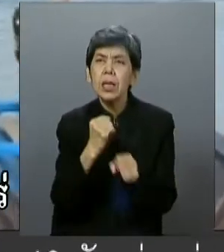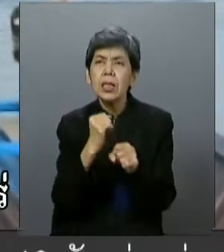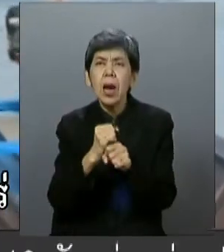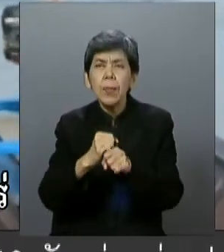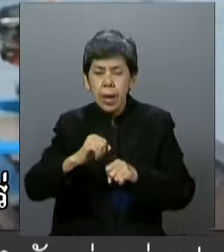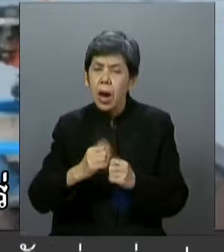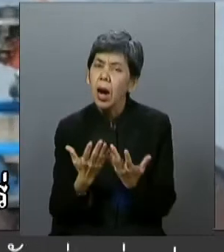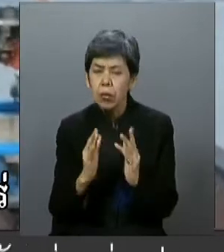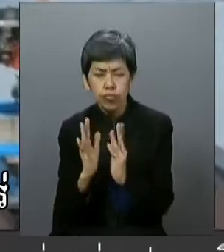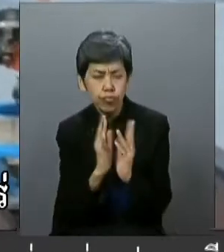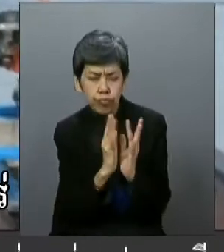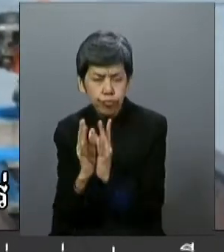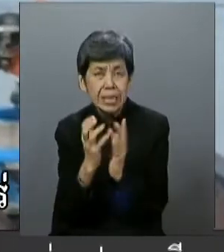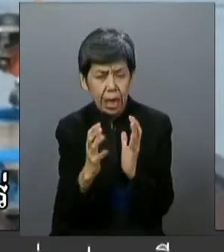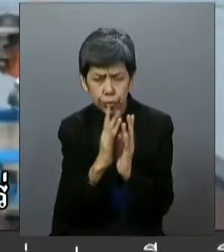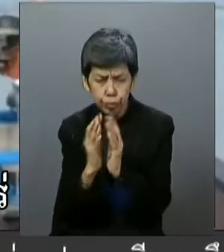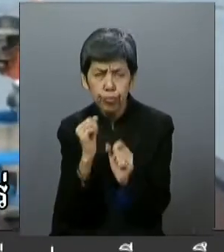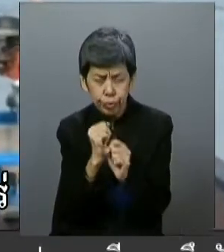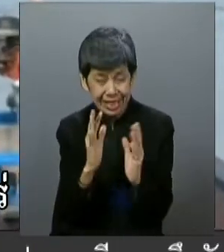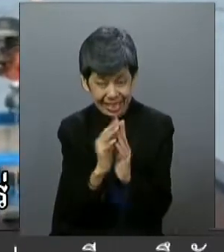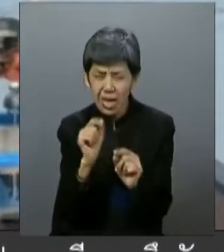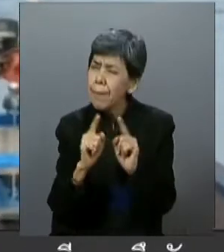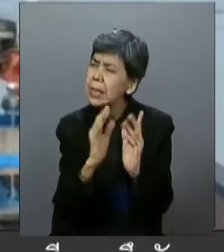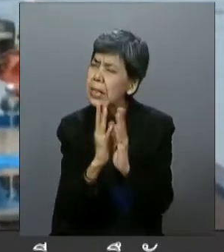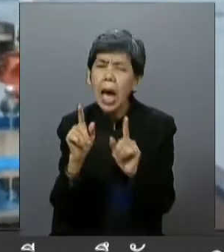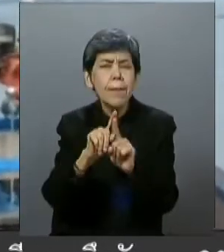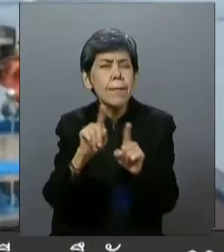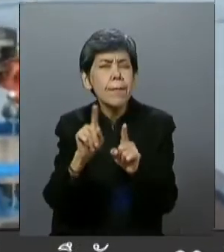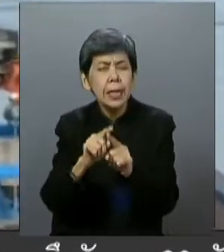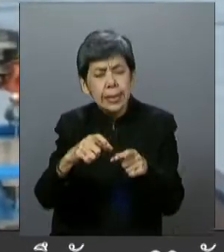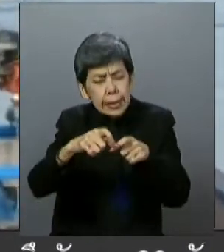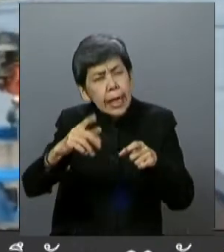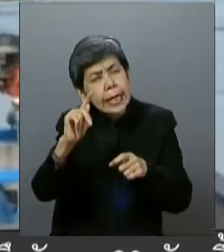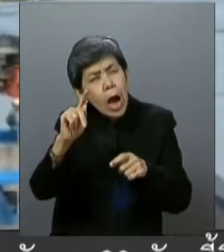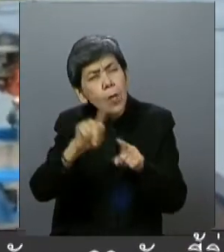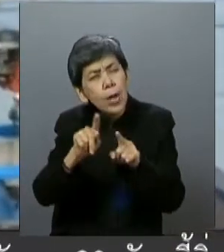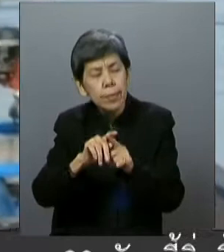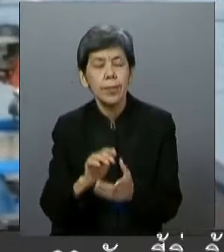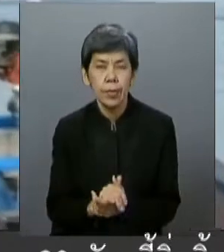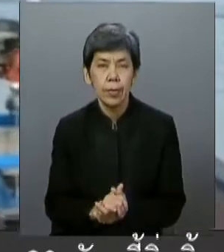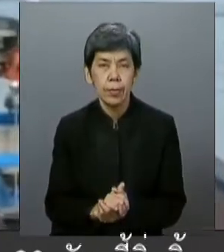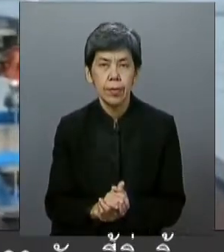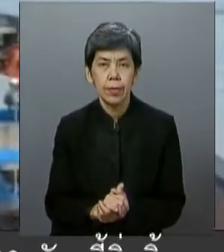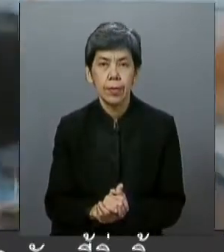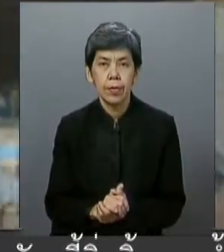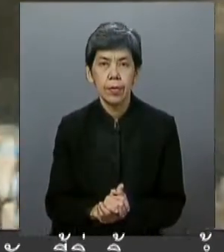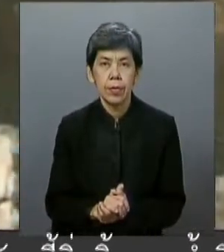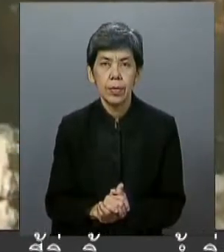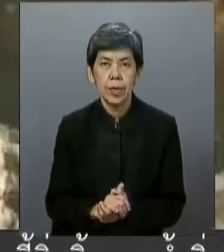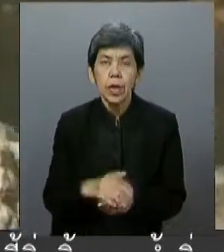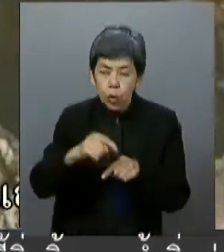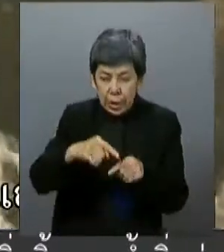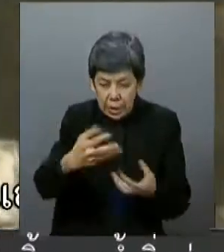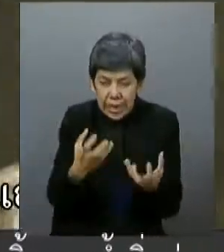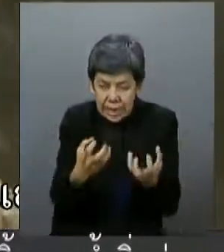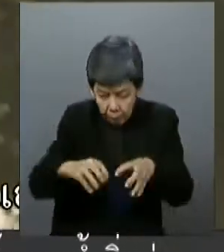แข็งสลายแข็งคือเป็นคือไข่แล้วก็สลายอ่อนสลายอ่อนคือเป็นคือเท่าอยู่น้ำขุดหินเ